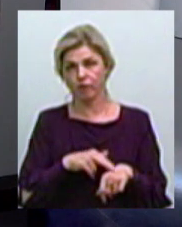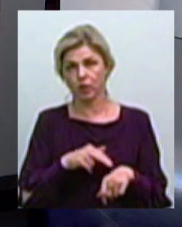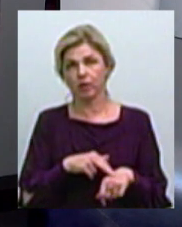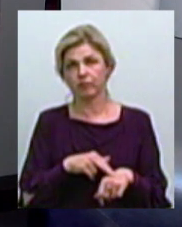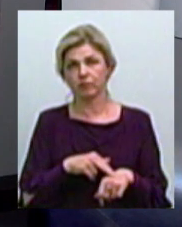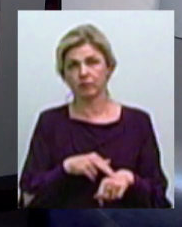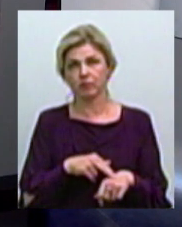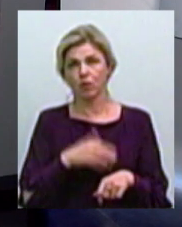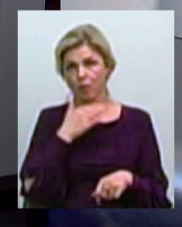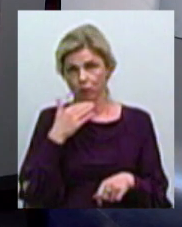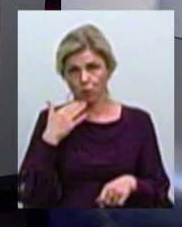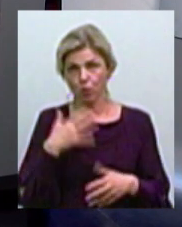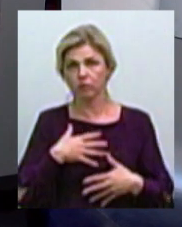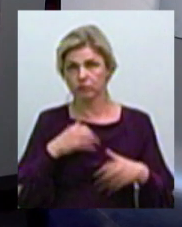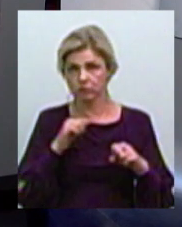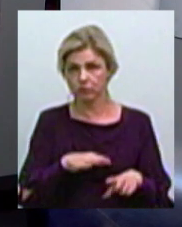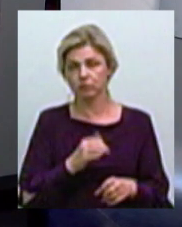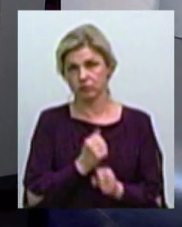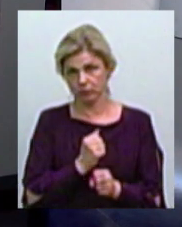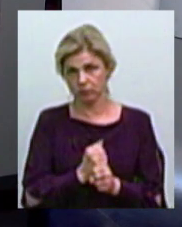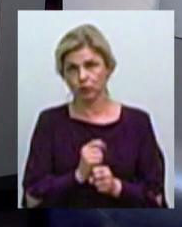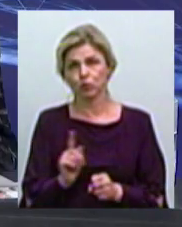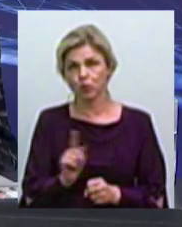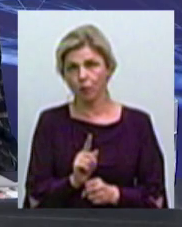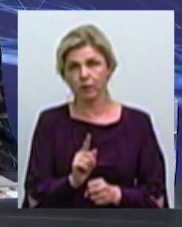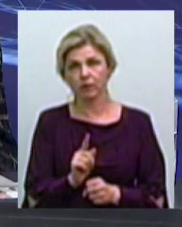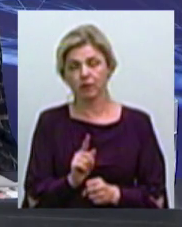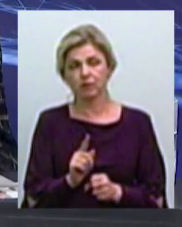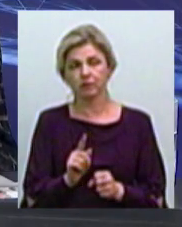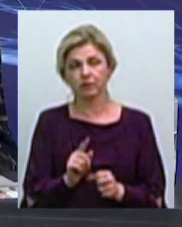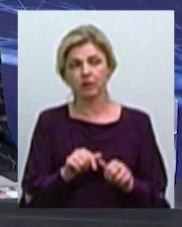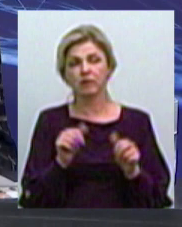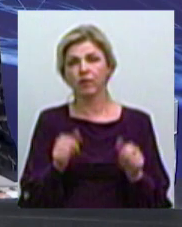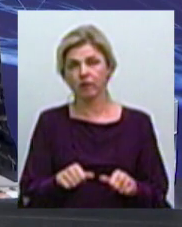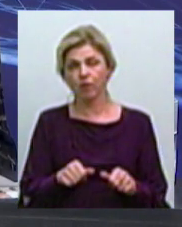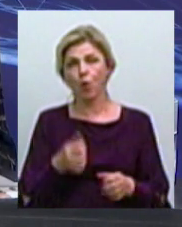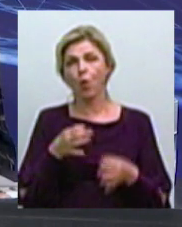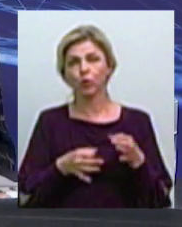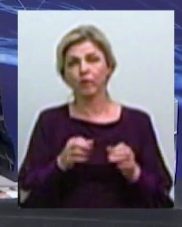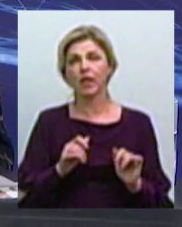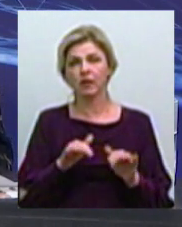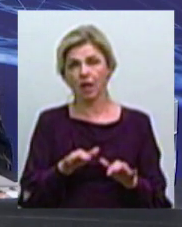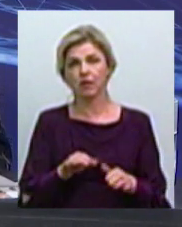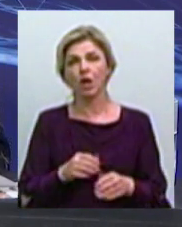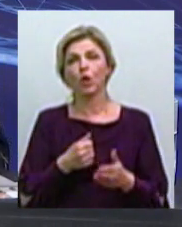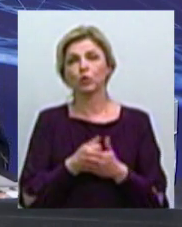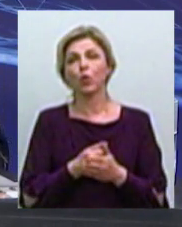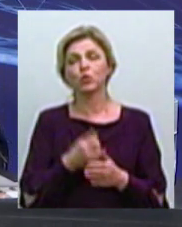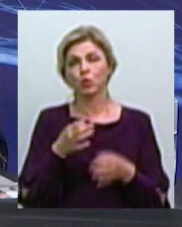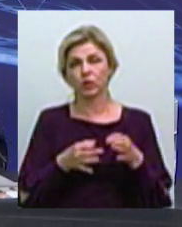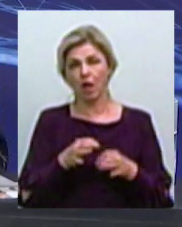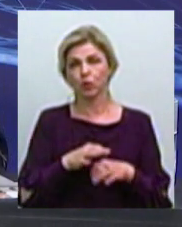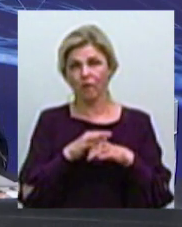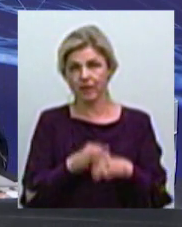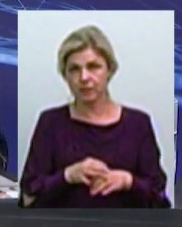прикладывают очень большие усилия для того, чтобы сформировать уголовное дело и довести его до суда. Это